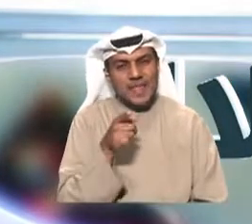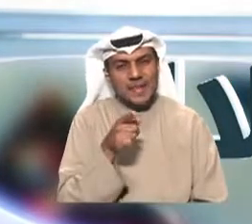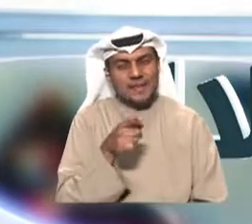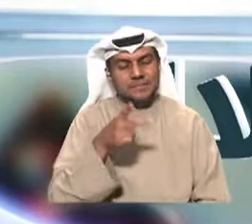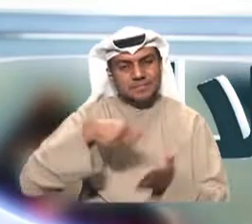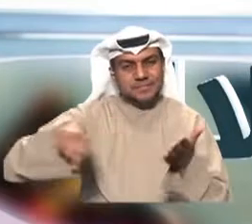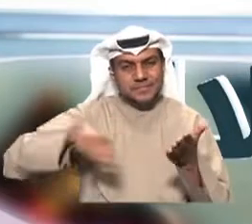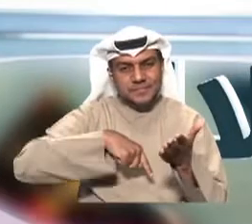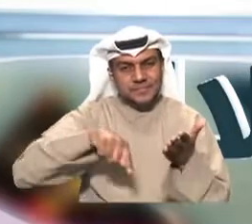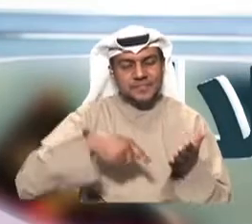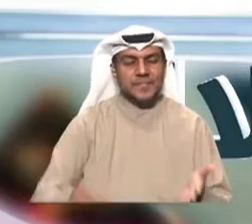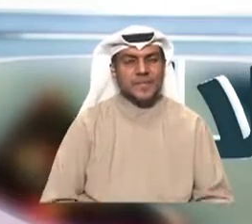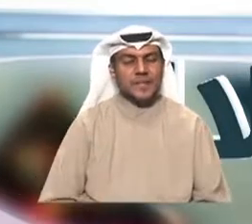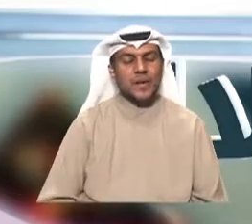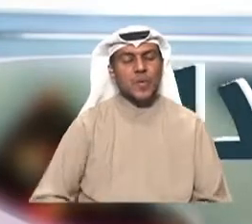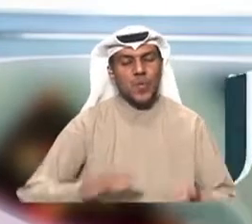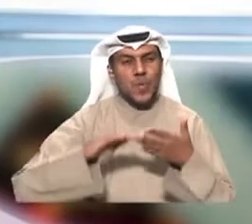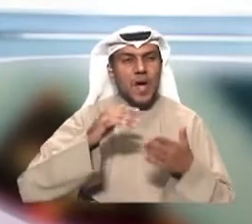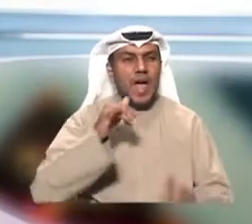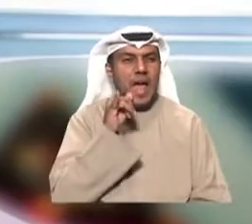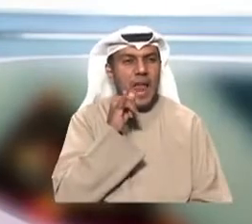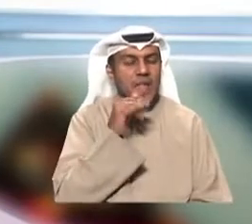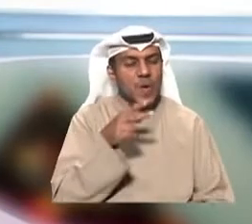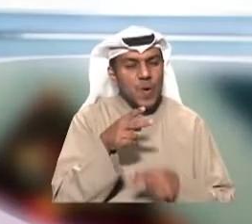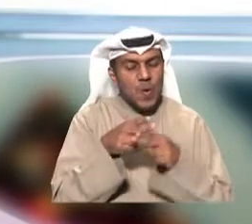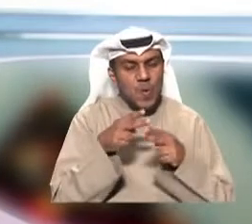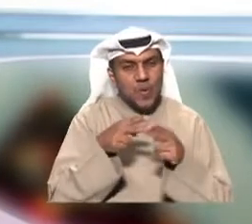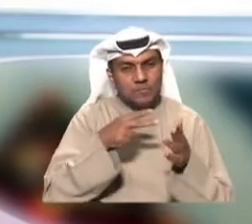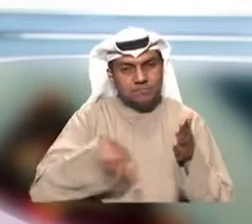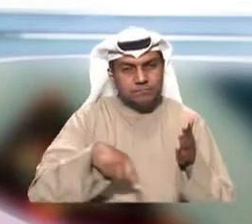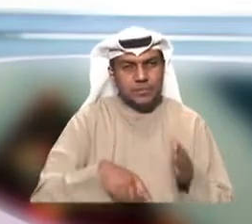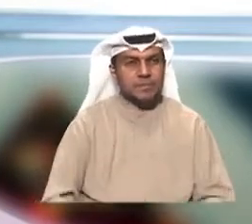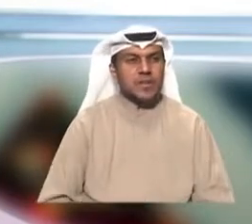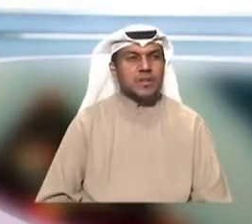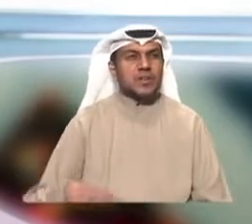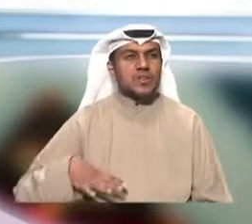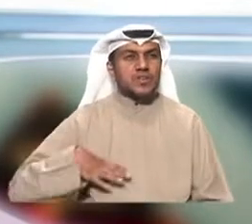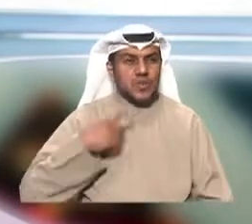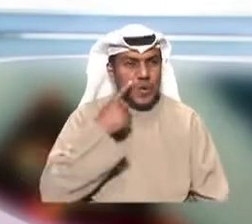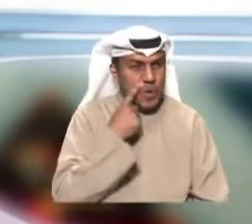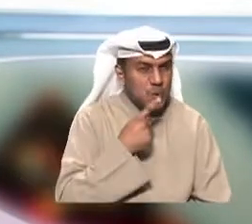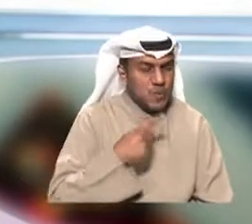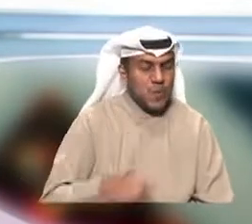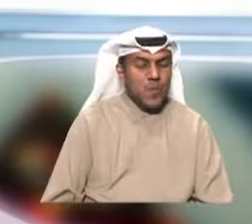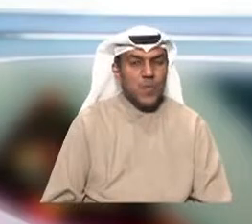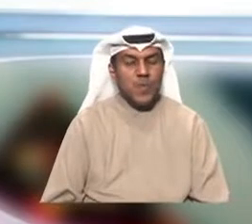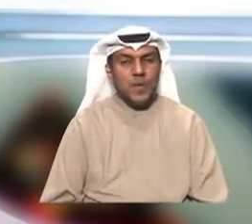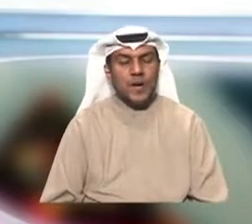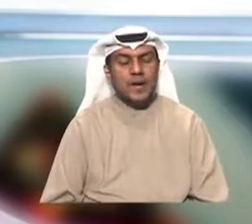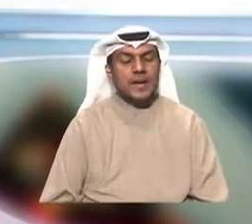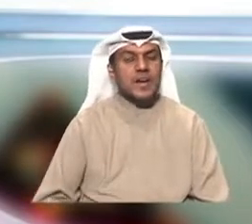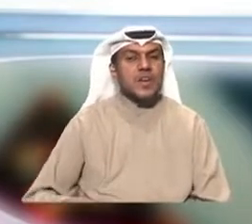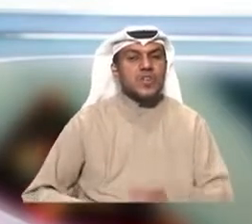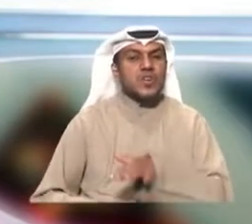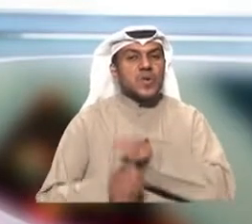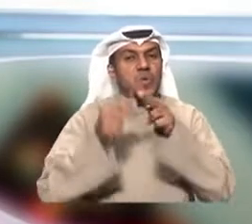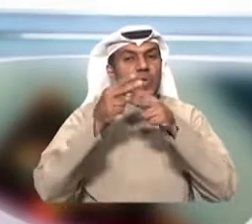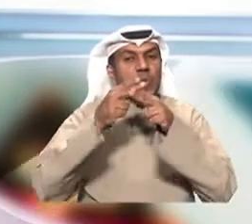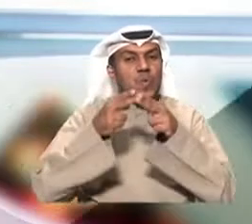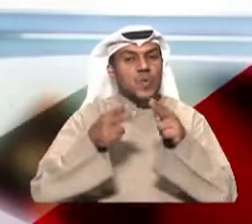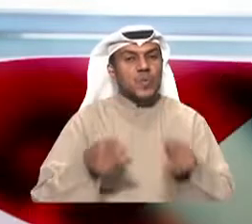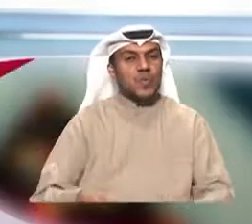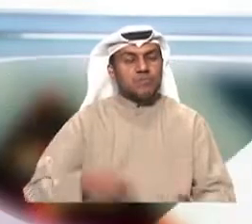حكومة بلاده، وألغى الاتفاقية التي وقعها الشيخ مبارك الصباح الحاكم 7 للكويت مع بريطانيا في